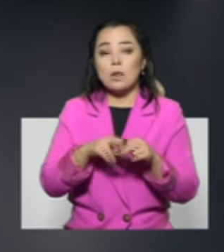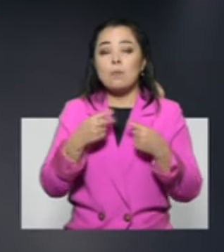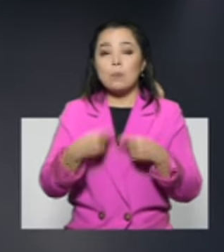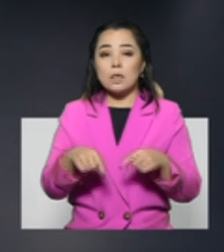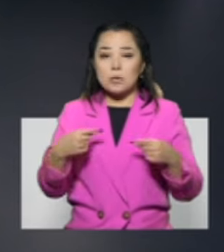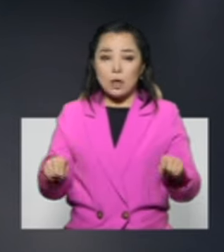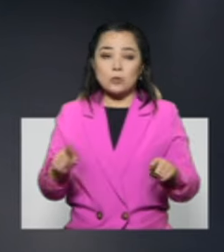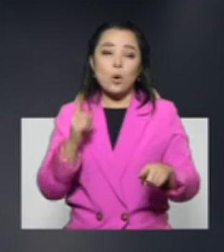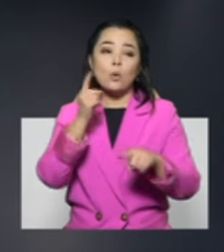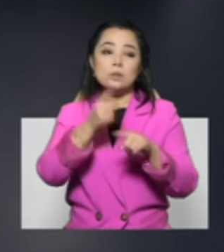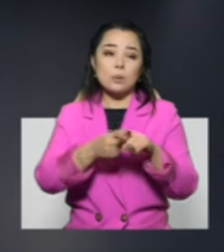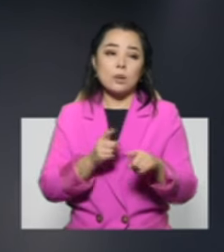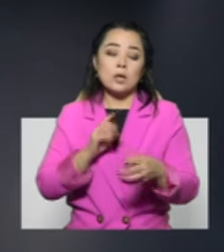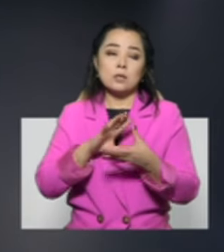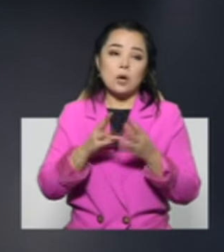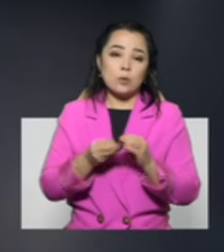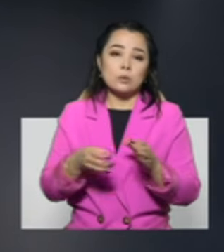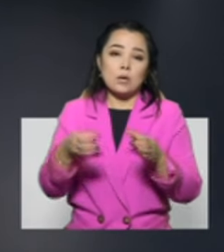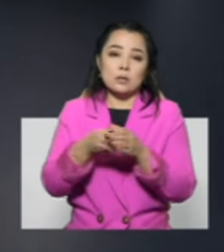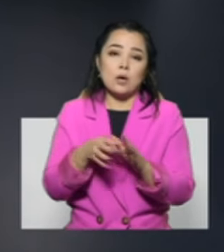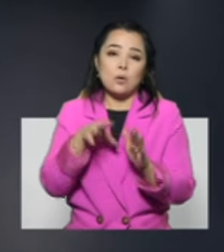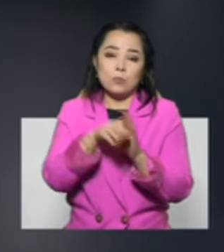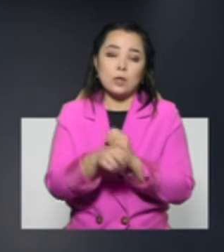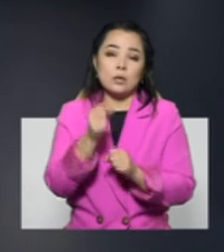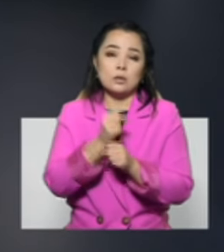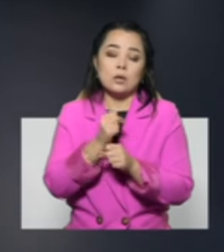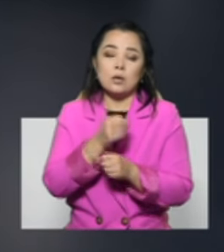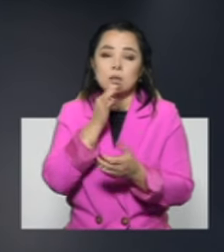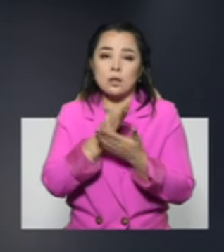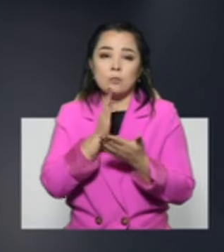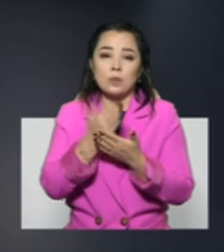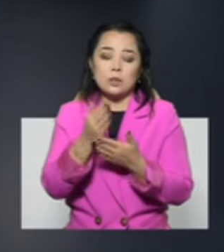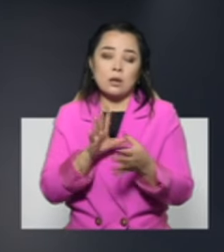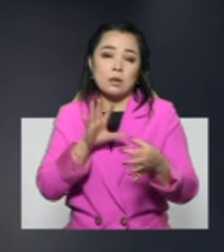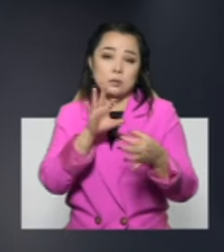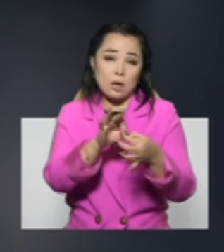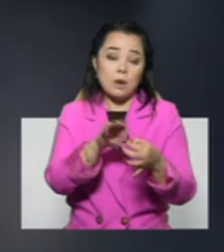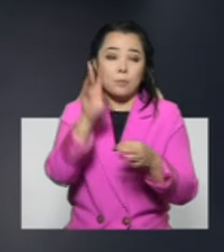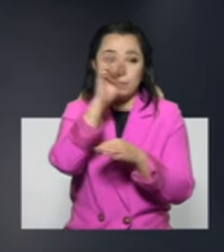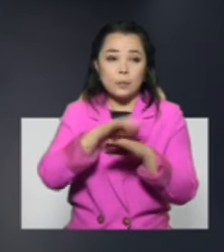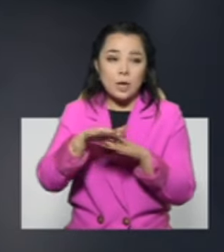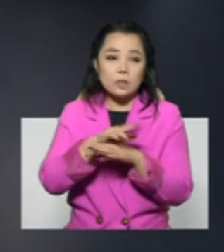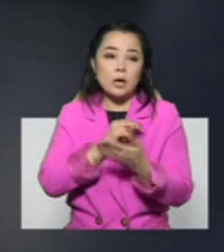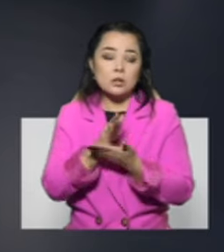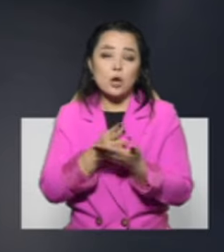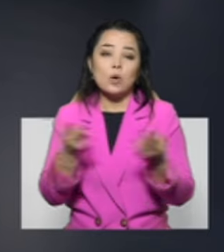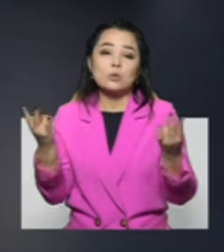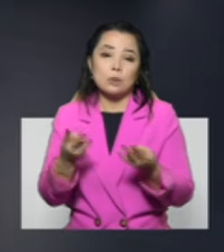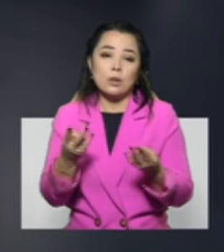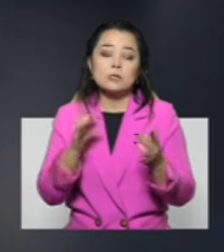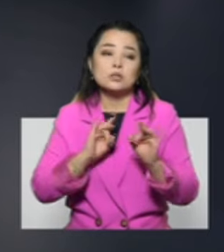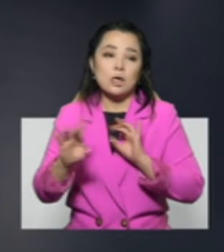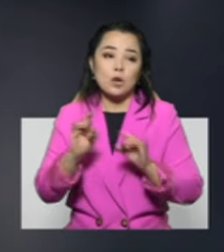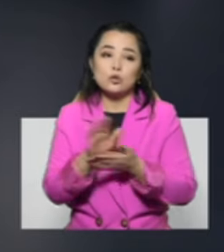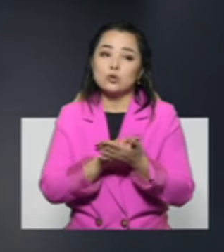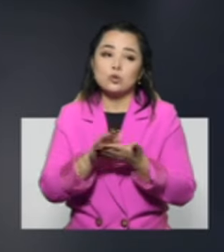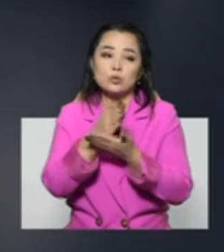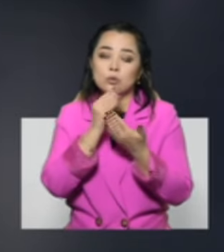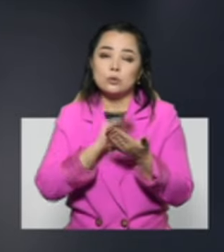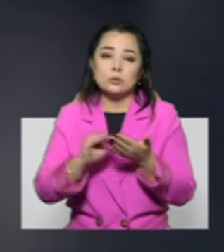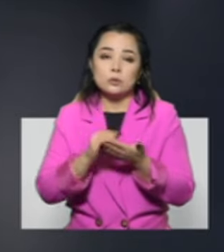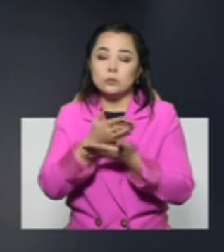басқалар қосымша жүктемеге бүктетіліп отыр деген сөз. Бірақ мемлекеттік қызметші керек деген жарнама көрінбейді деп